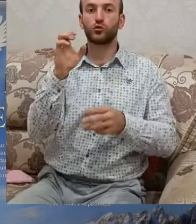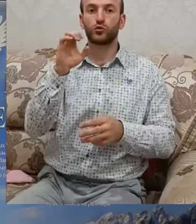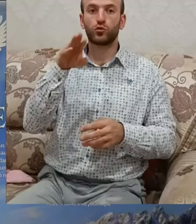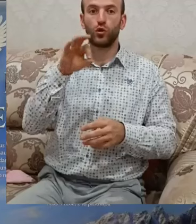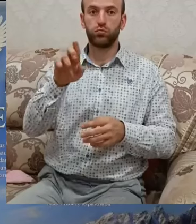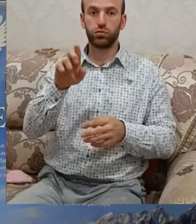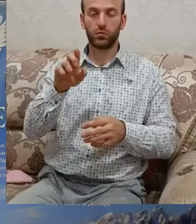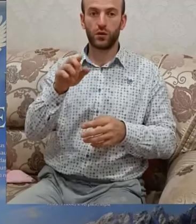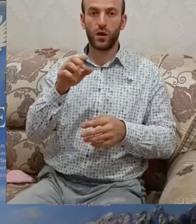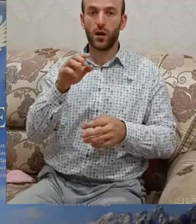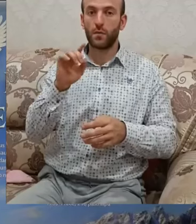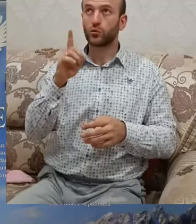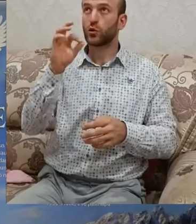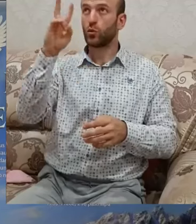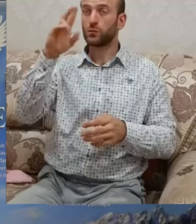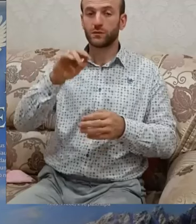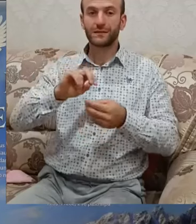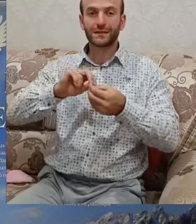теле.